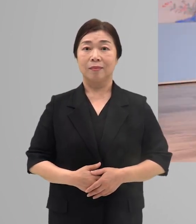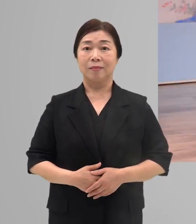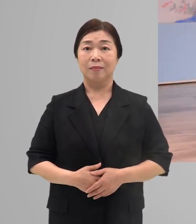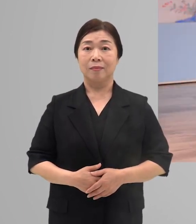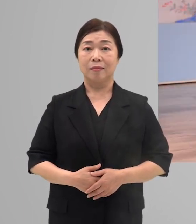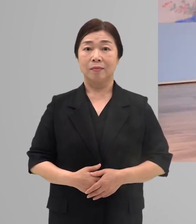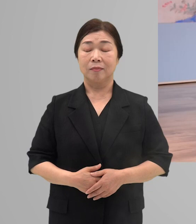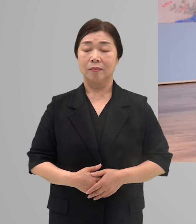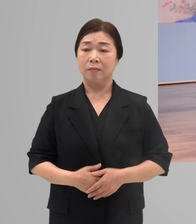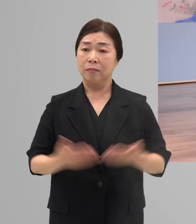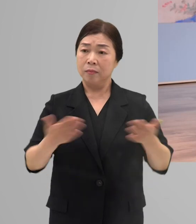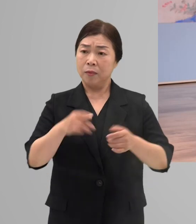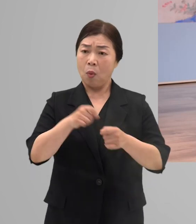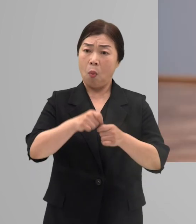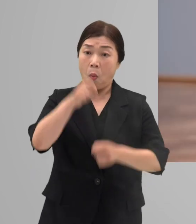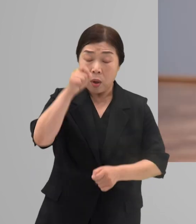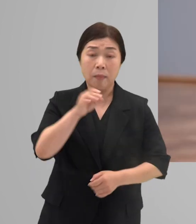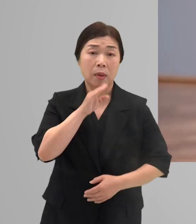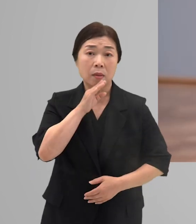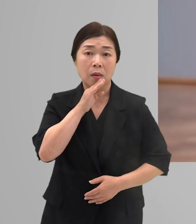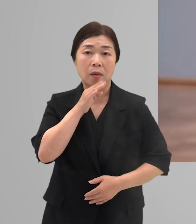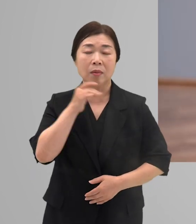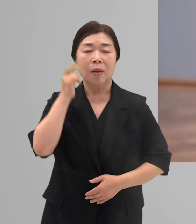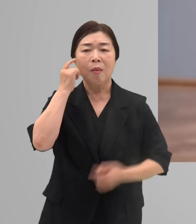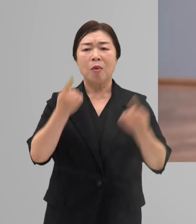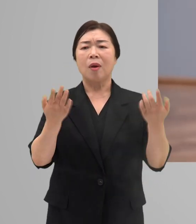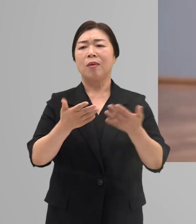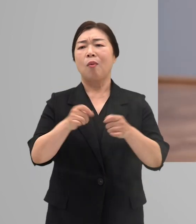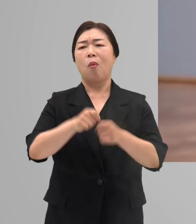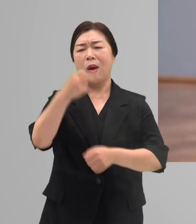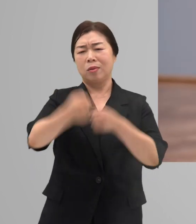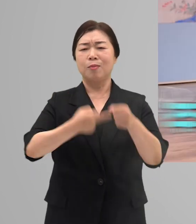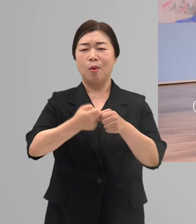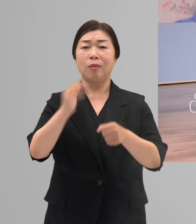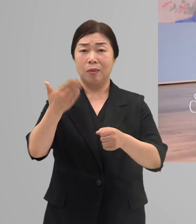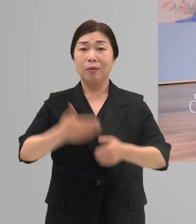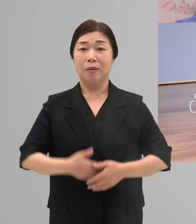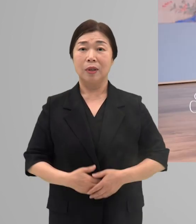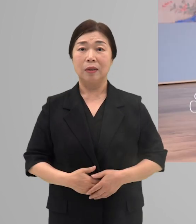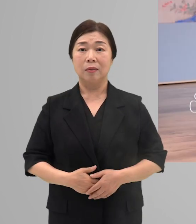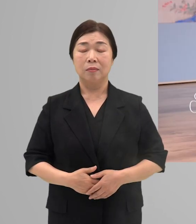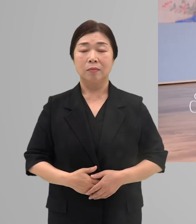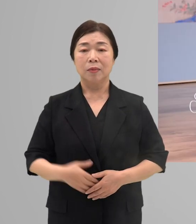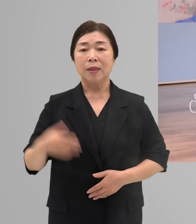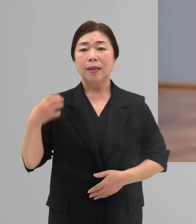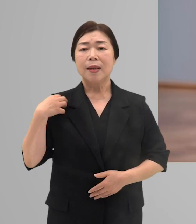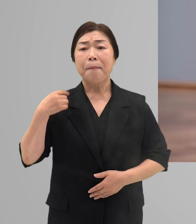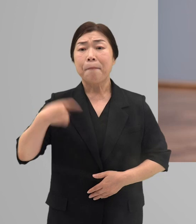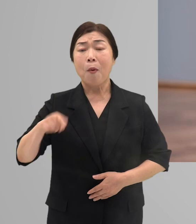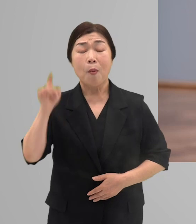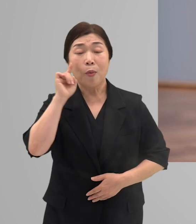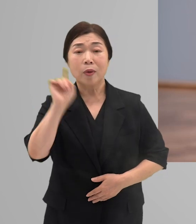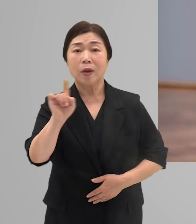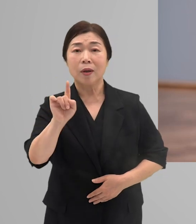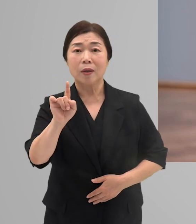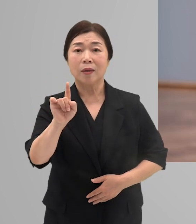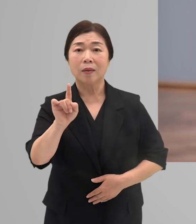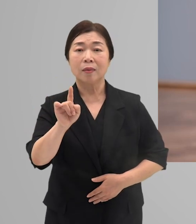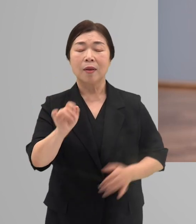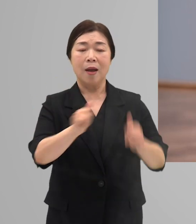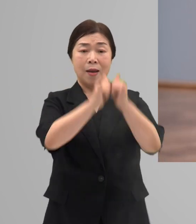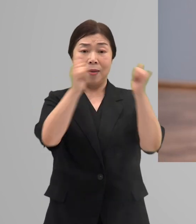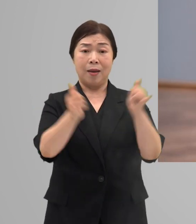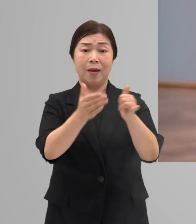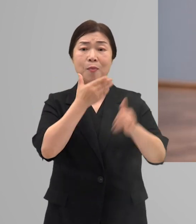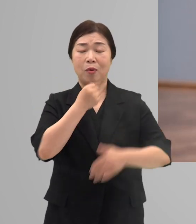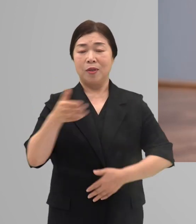몇 년 안 되셨을 줄 알았거든요, 사실. 저도 생각보다 너무 오래 했더라고요. 진짜요? 정확히 지금 어떤 일을 하고 계시는 거예요? 사회복지 전담 공무원들에 대해서